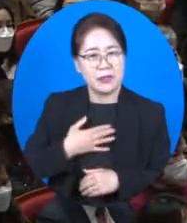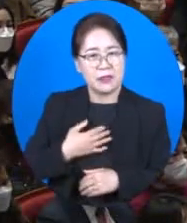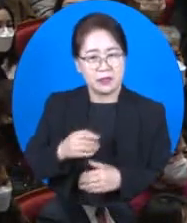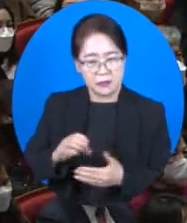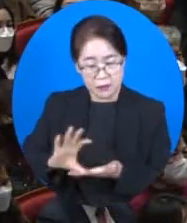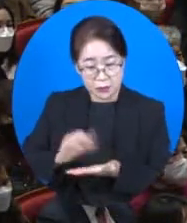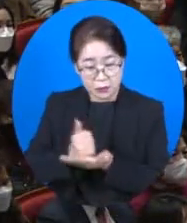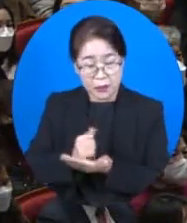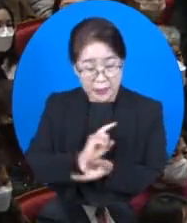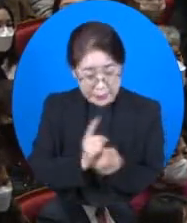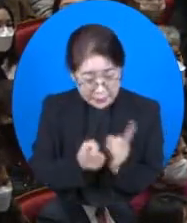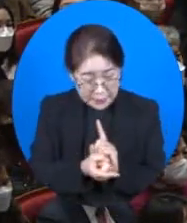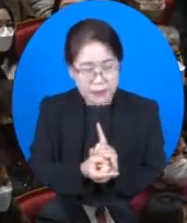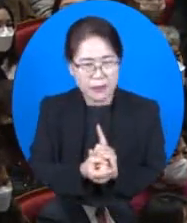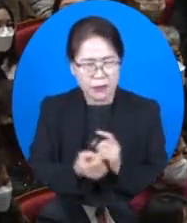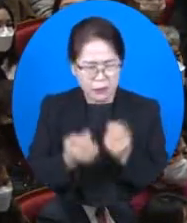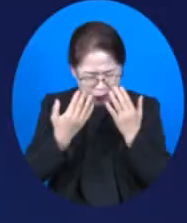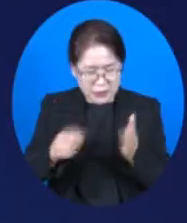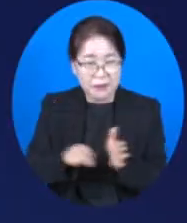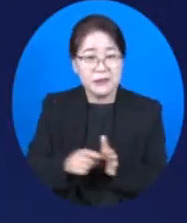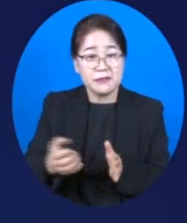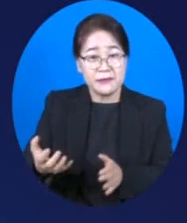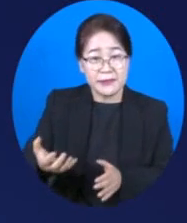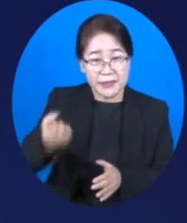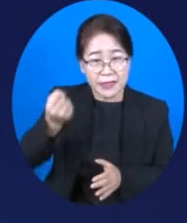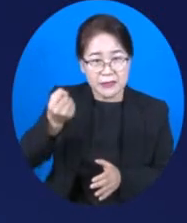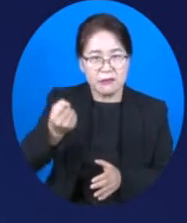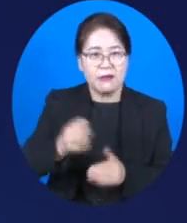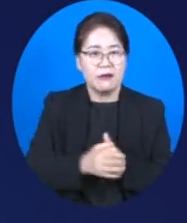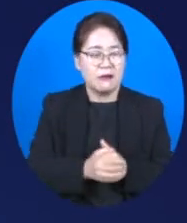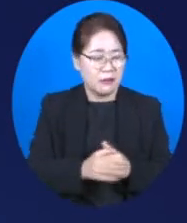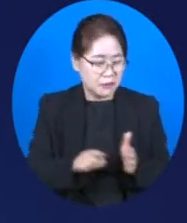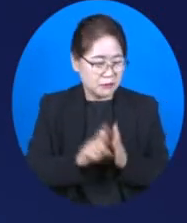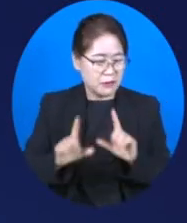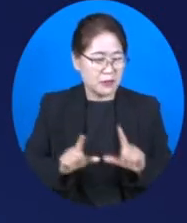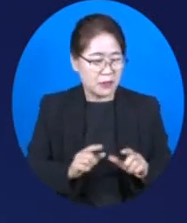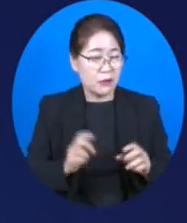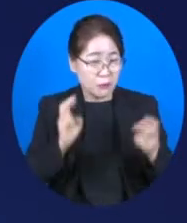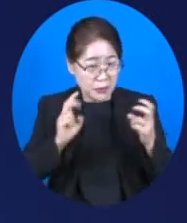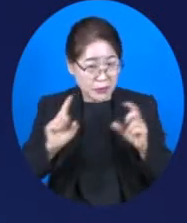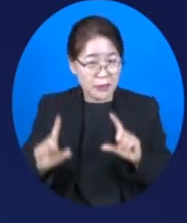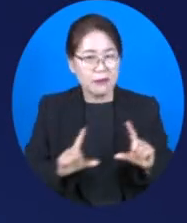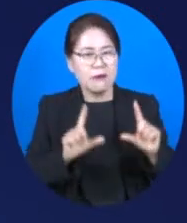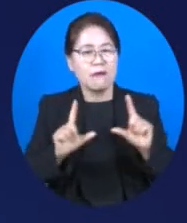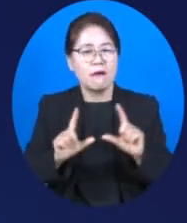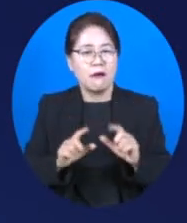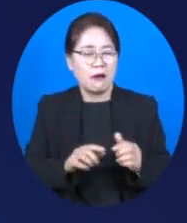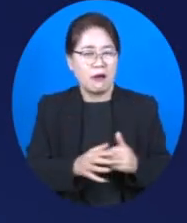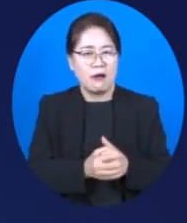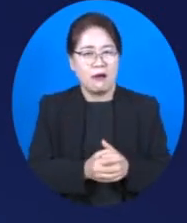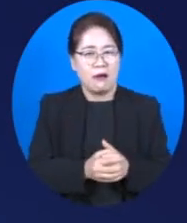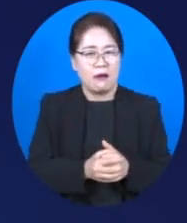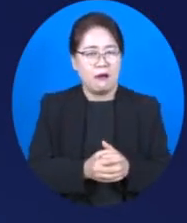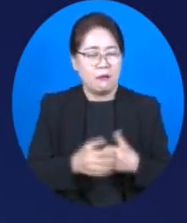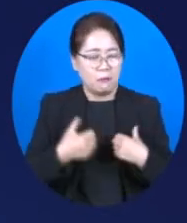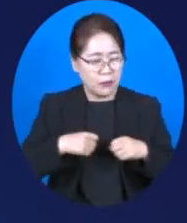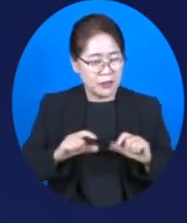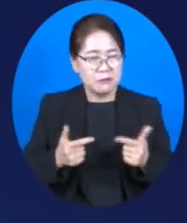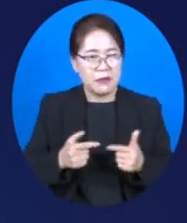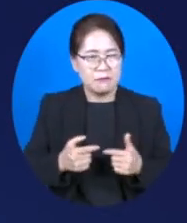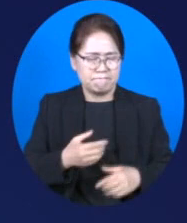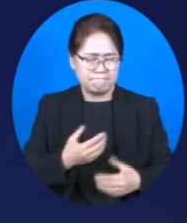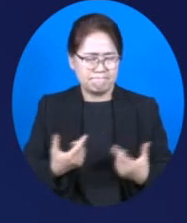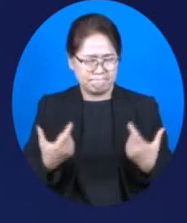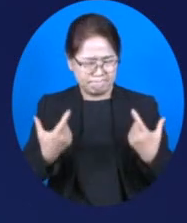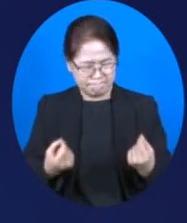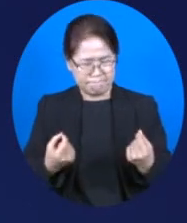그리스도의 대사라고 하는 이 확신을 가져야 신앙생활을 하면서, 직장생활을 하면서 꺾이지 않은 마음을 가지고 당당하게